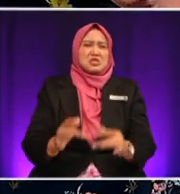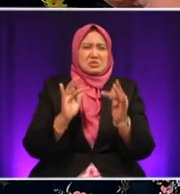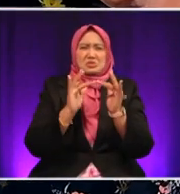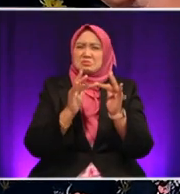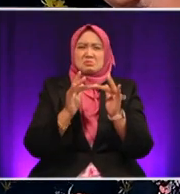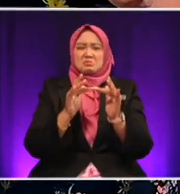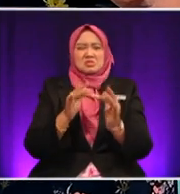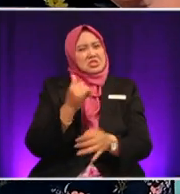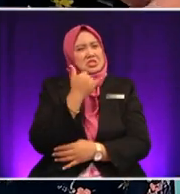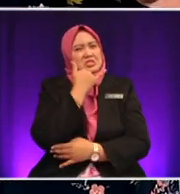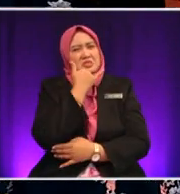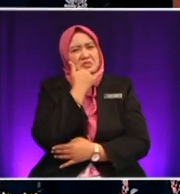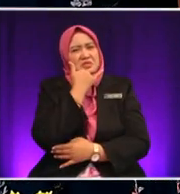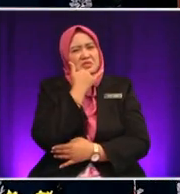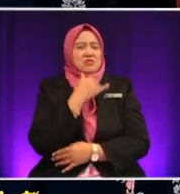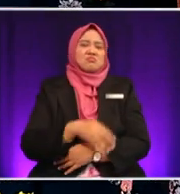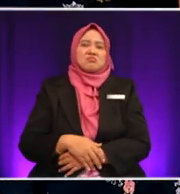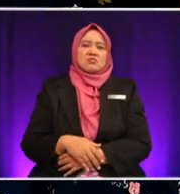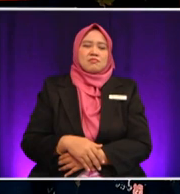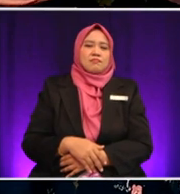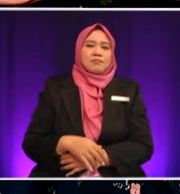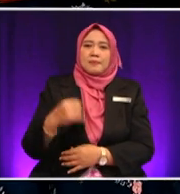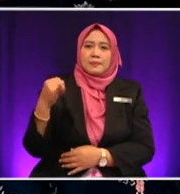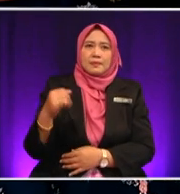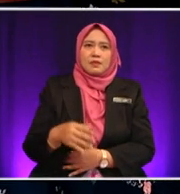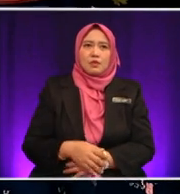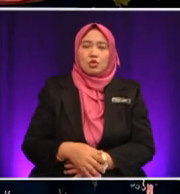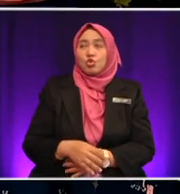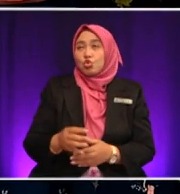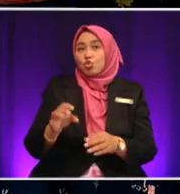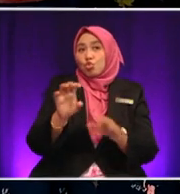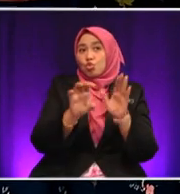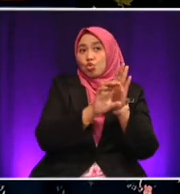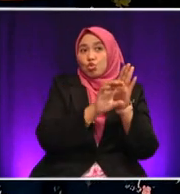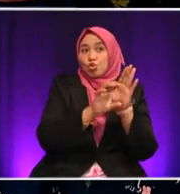contohnya pronografi Adakah di ancaman cyber